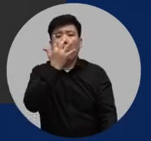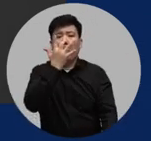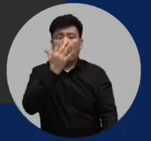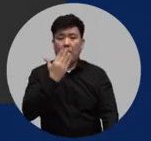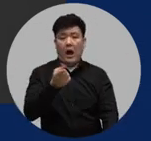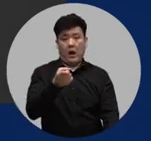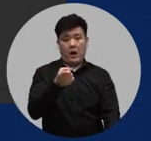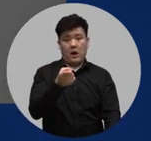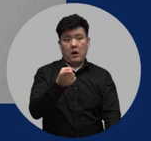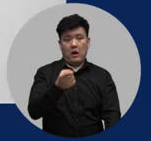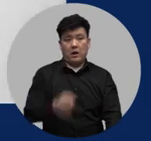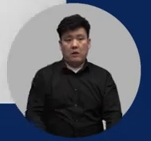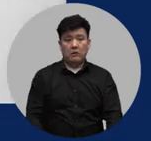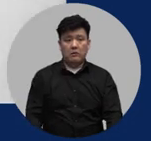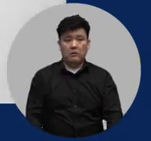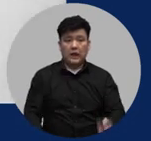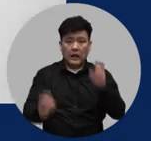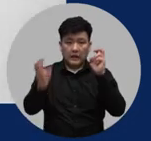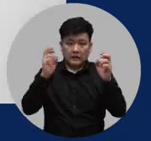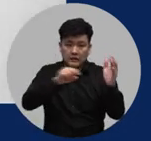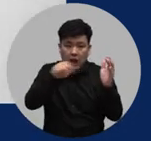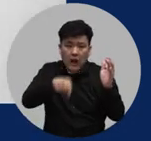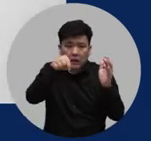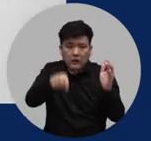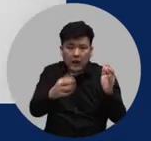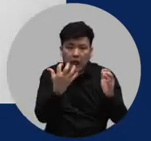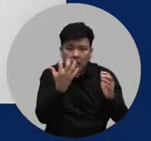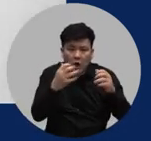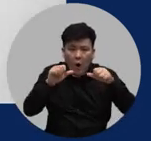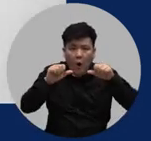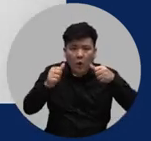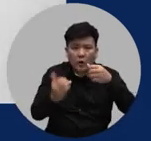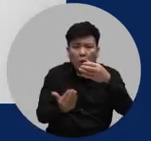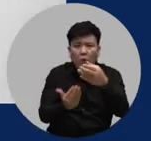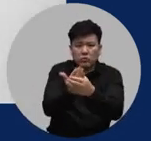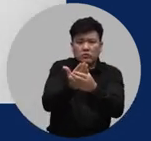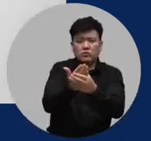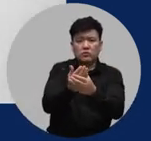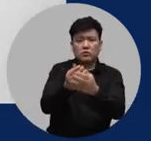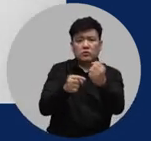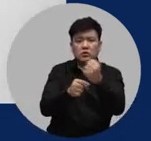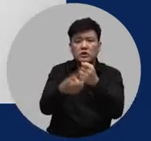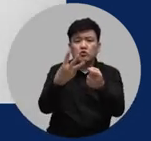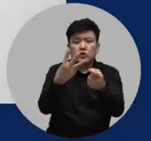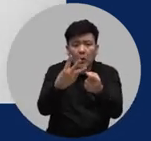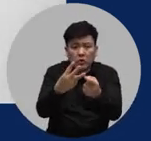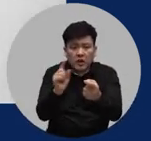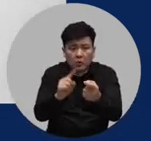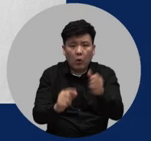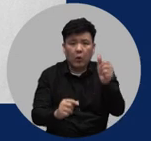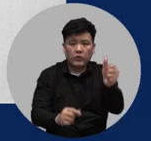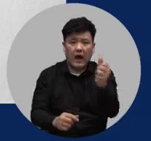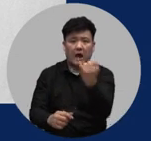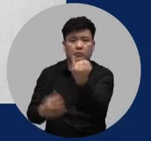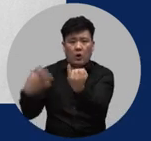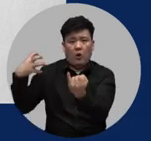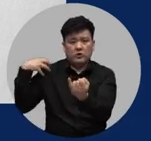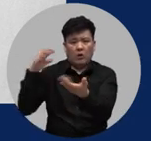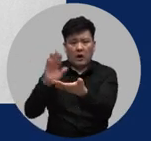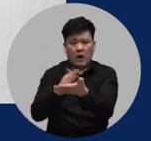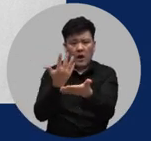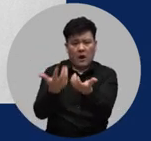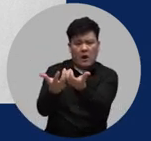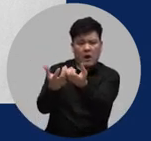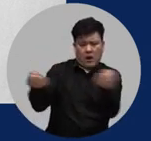수 있습니다. 직장 내 성희롱이 일어나는 이유 세 번째는 전통적 성 역할의